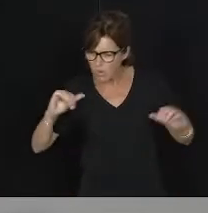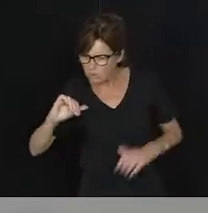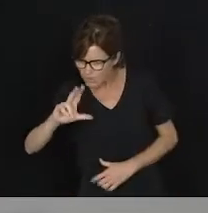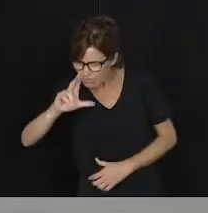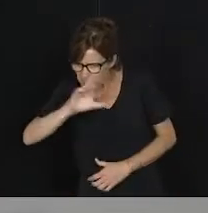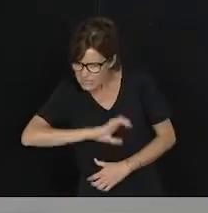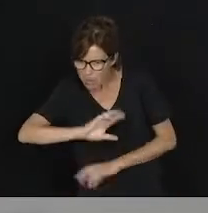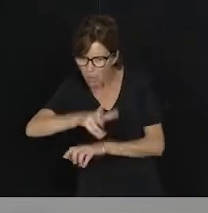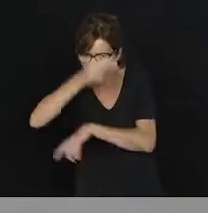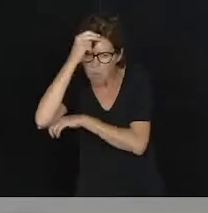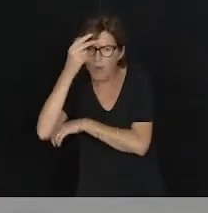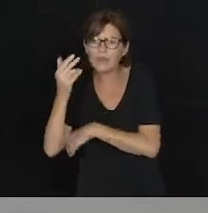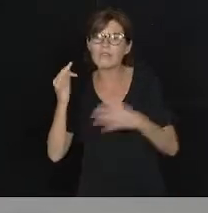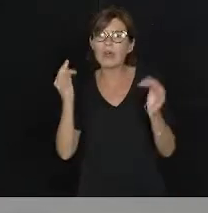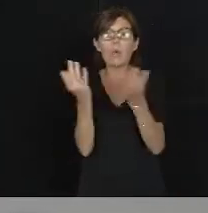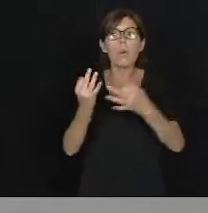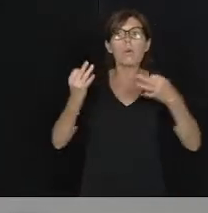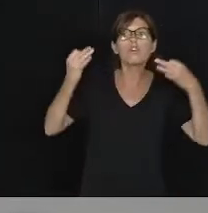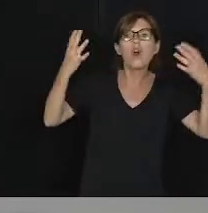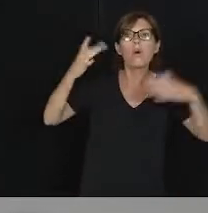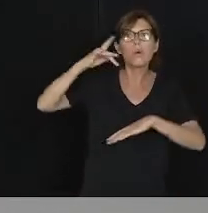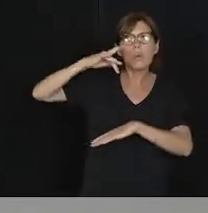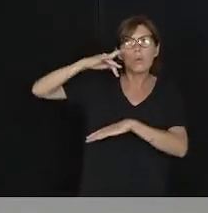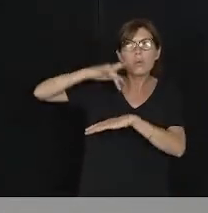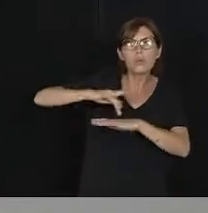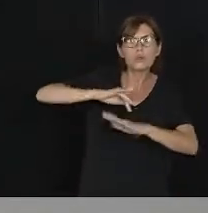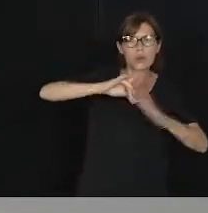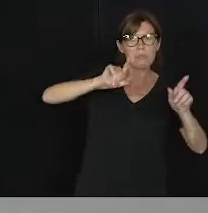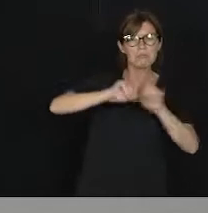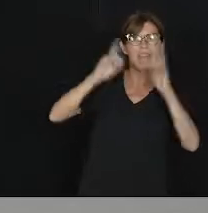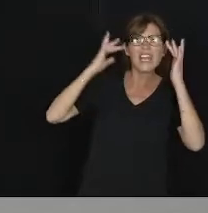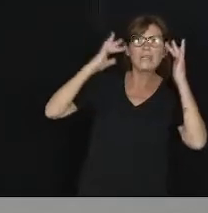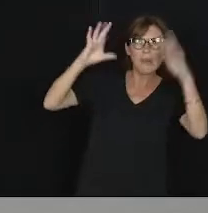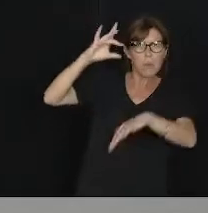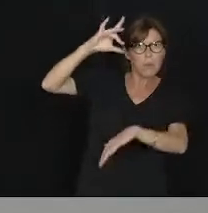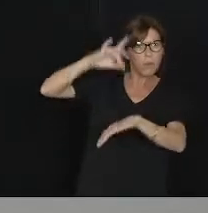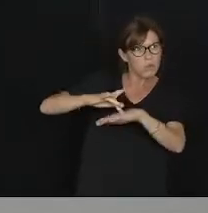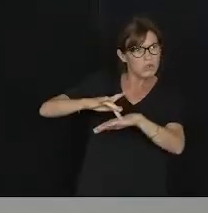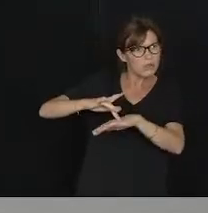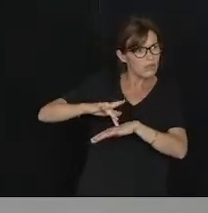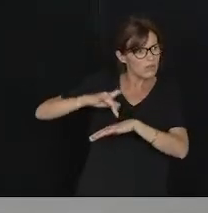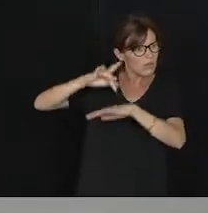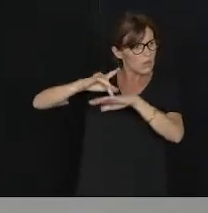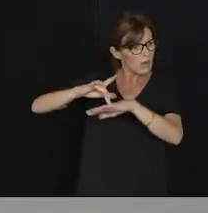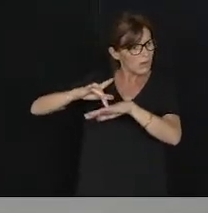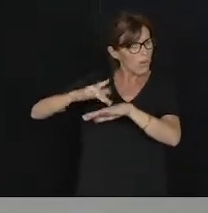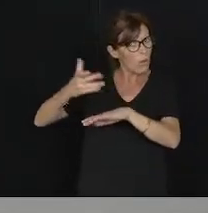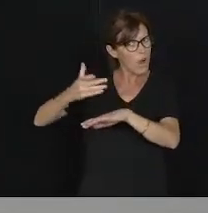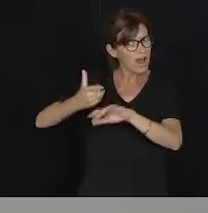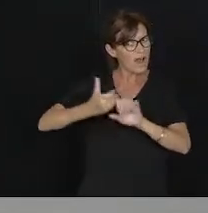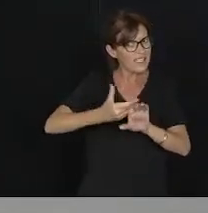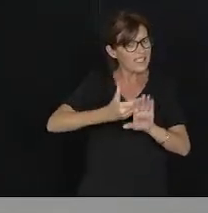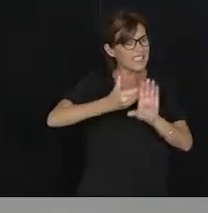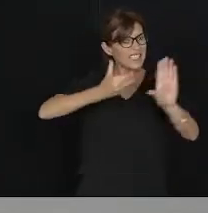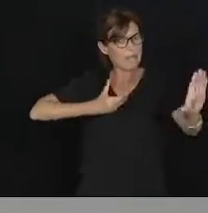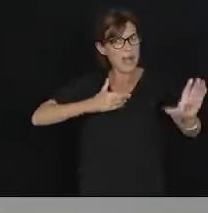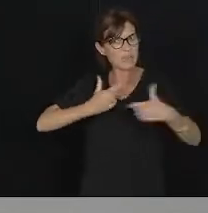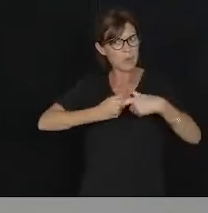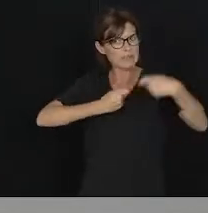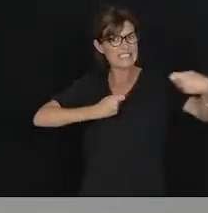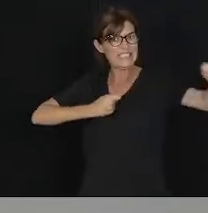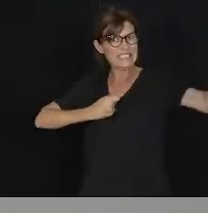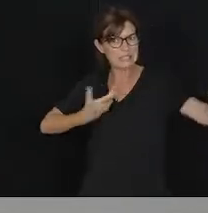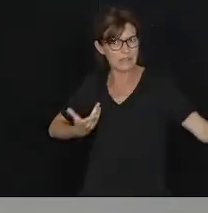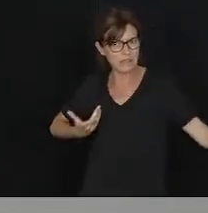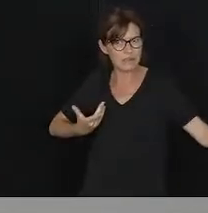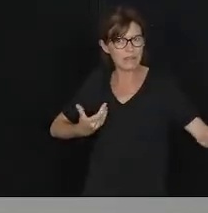façon dont l'expérience du temps devient pour les couples un marqueur de la distance qui en fait les sépare. Cette distance, elle est soulignée